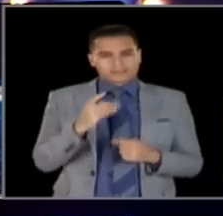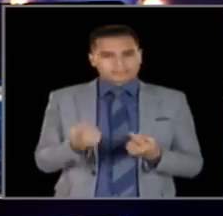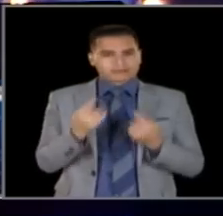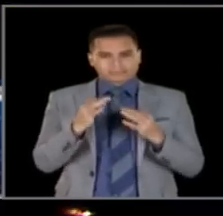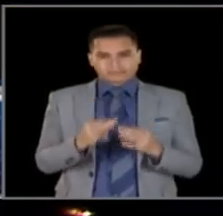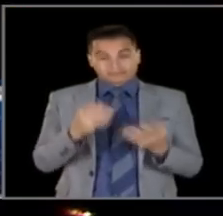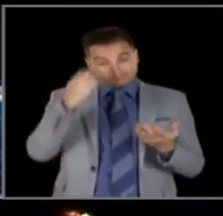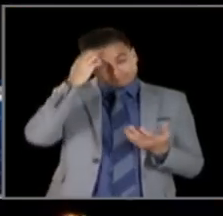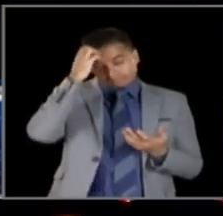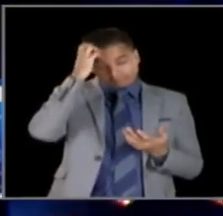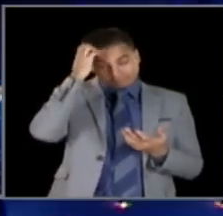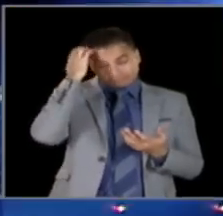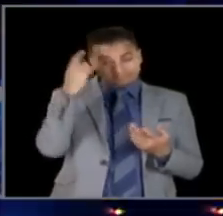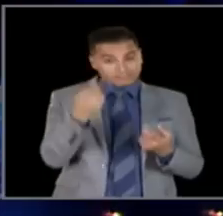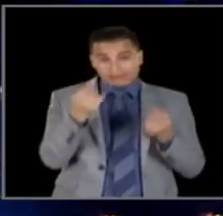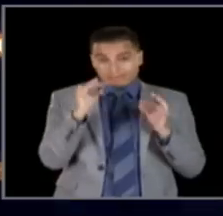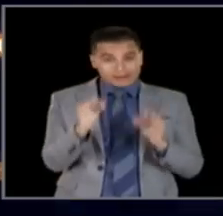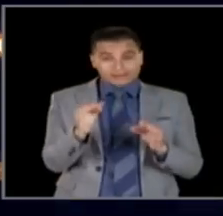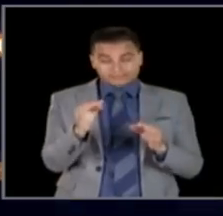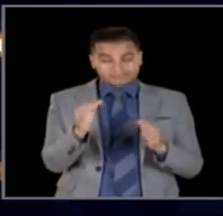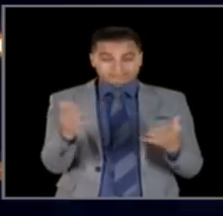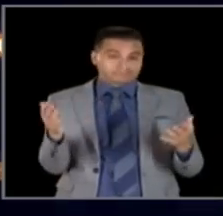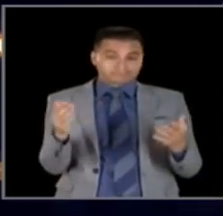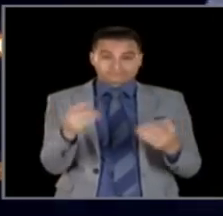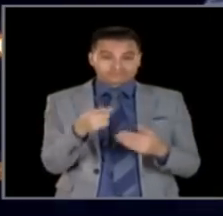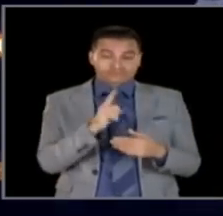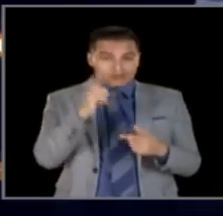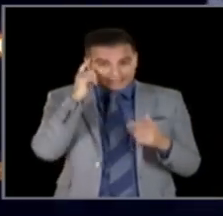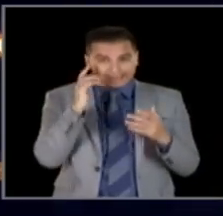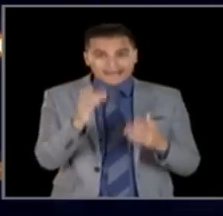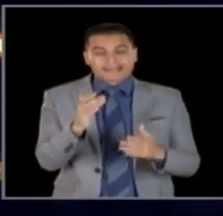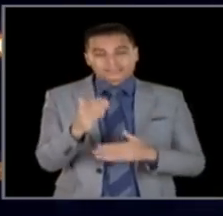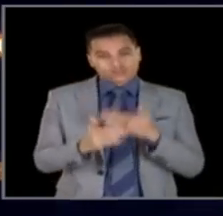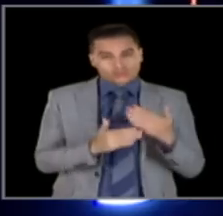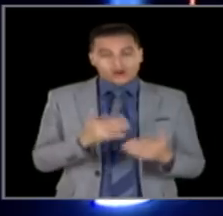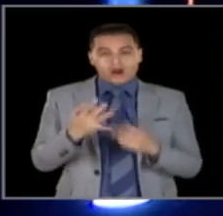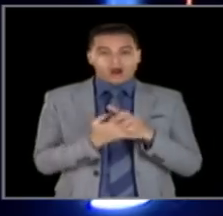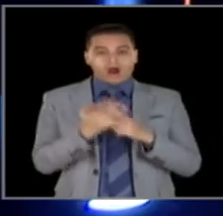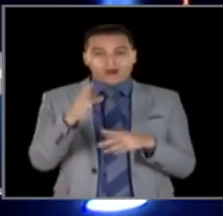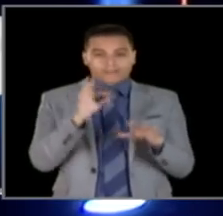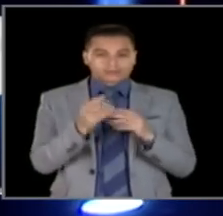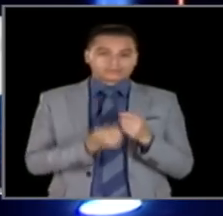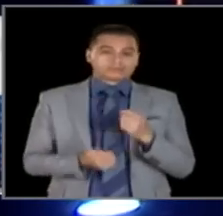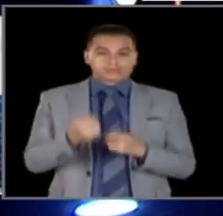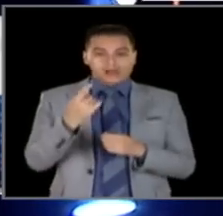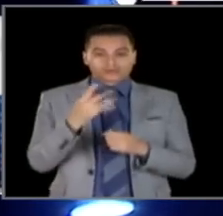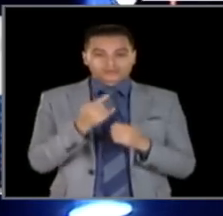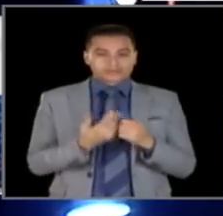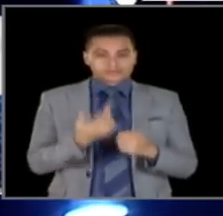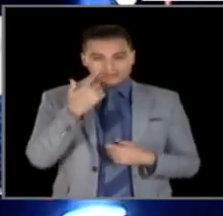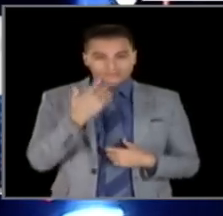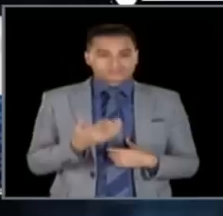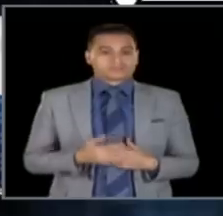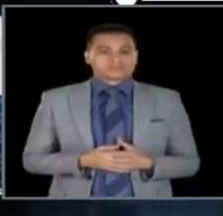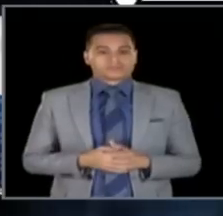مرعبة. يعني دي مرعبة. لا نركز شوية، 4 اختيارات زائد 10 أو